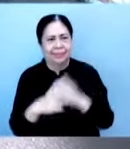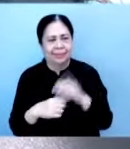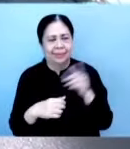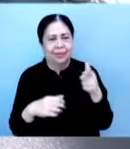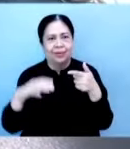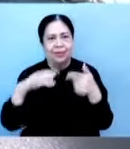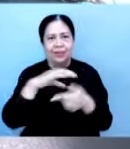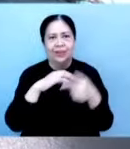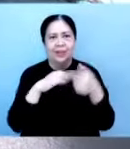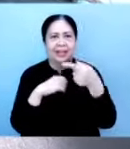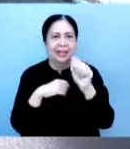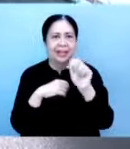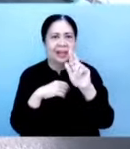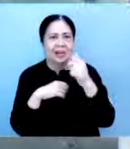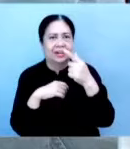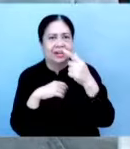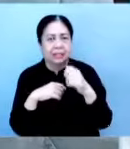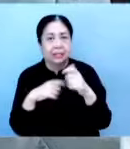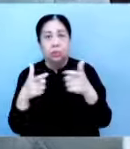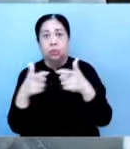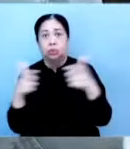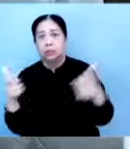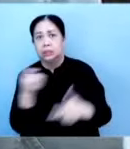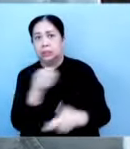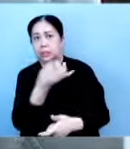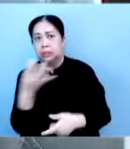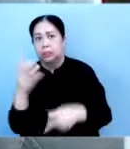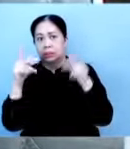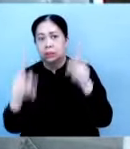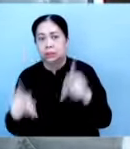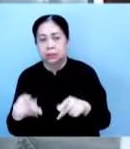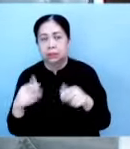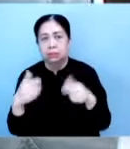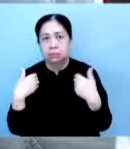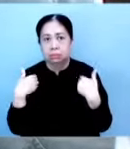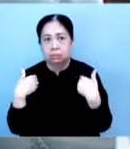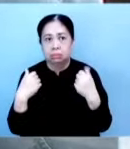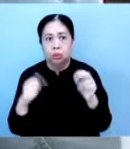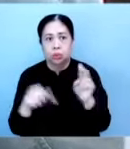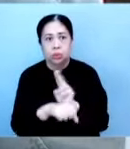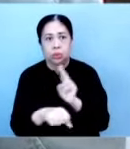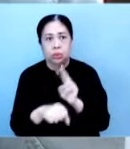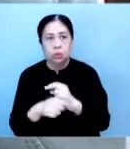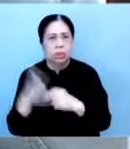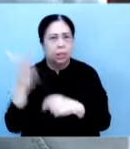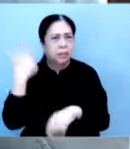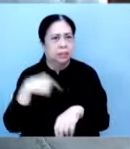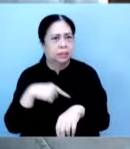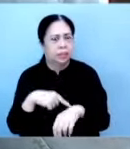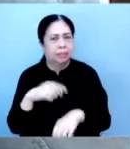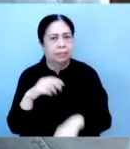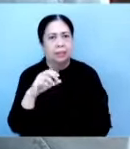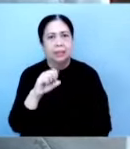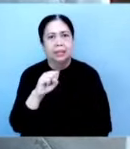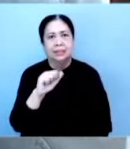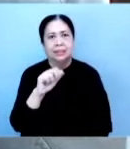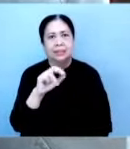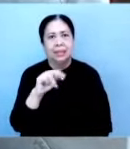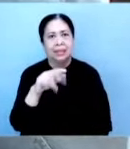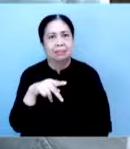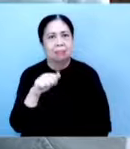ganyan pero yung mas malaki mga ilang Ah yung last time namin sa San Pablo school